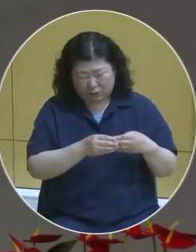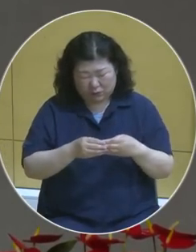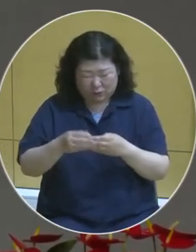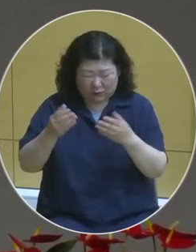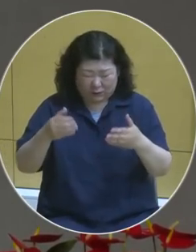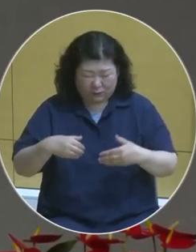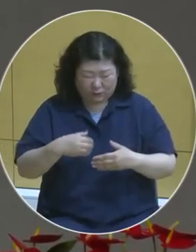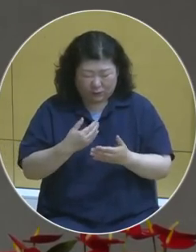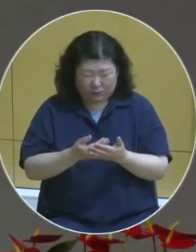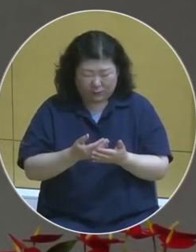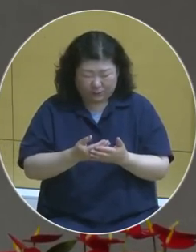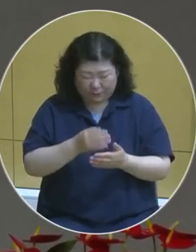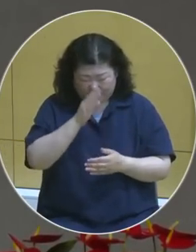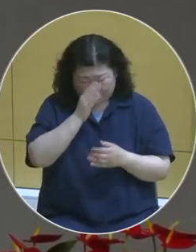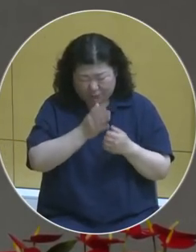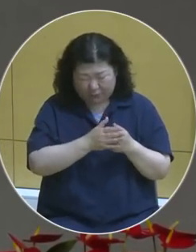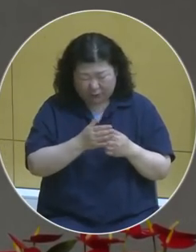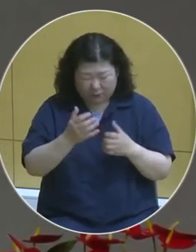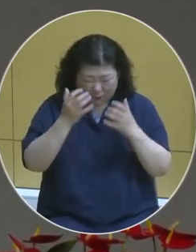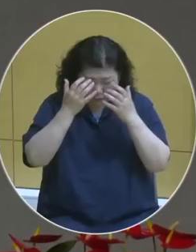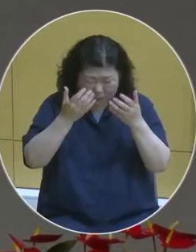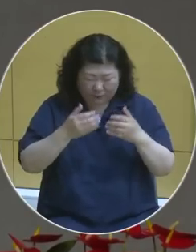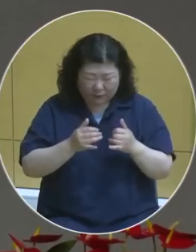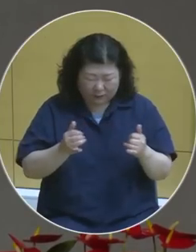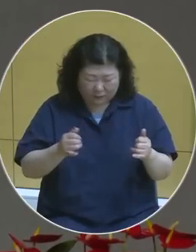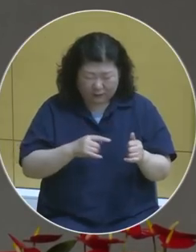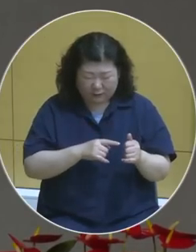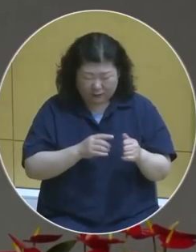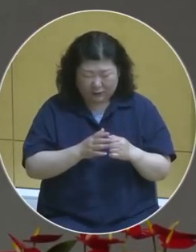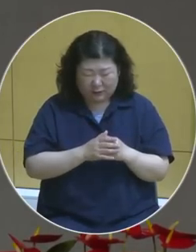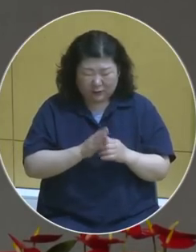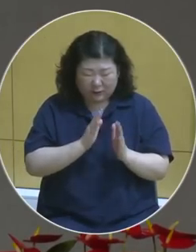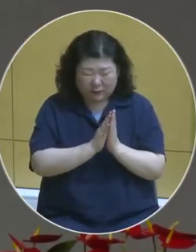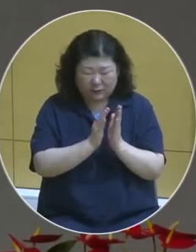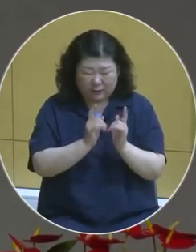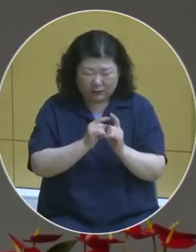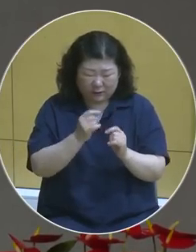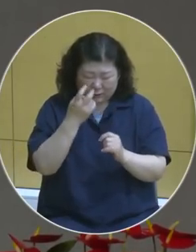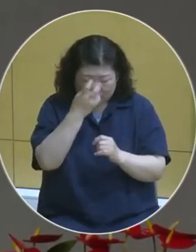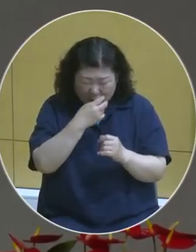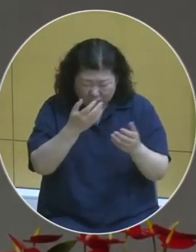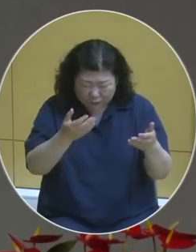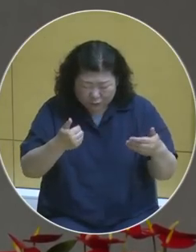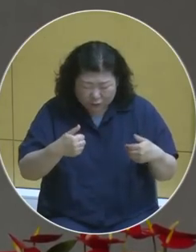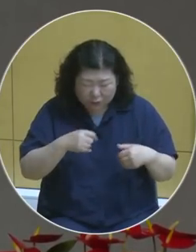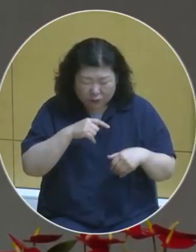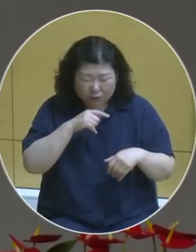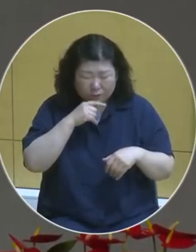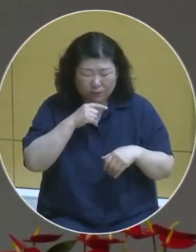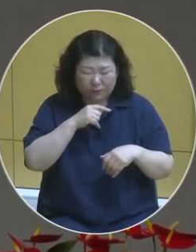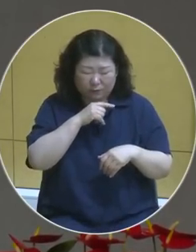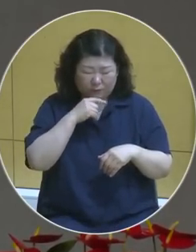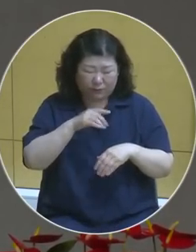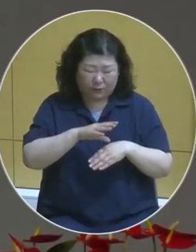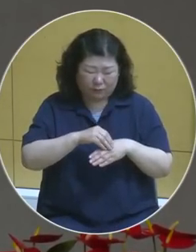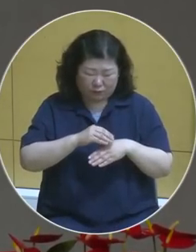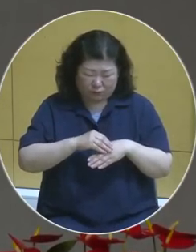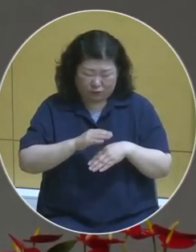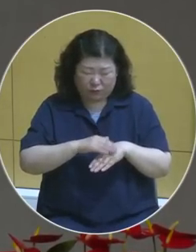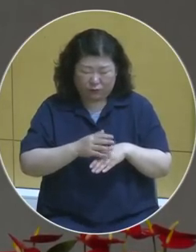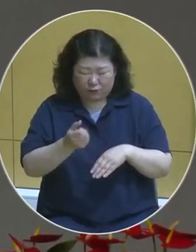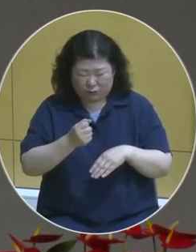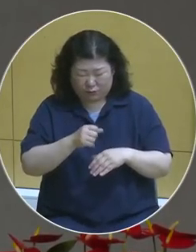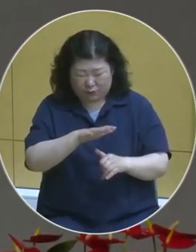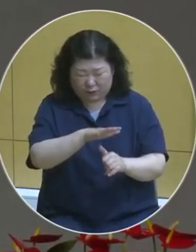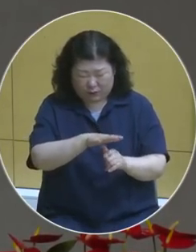주시옵소서. 질병으로 고통 중에 있습니까? 아버지여 친히 살펴주시사 하나님 피 묻은 손으로 안찰하여 깨끗게 하여